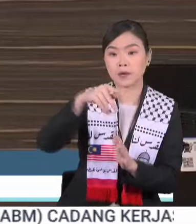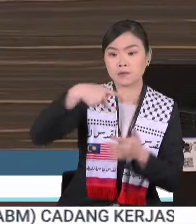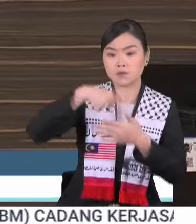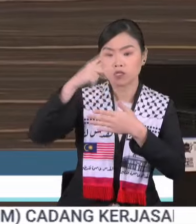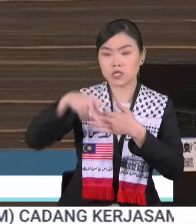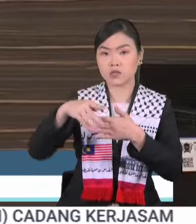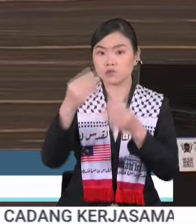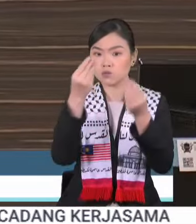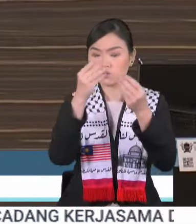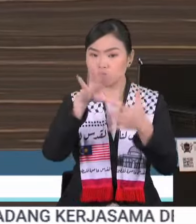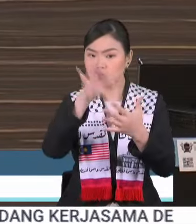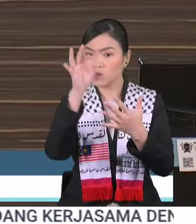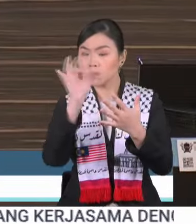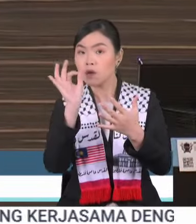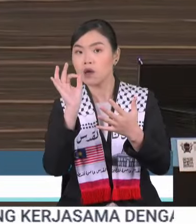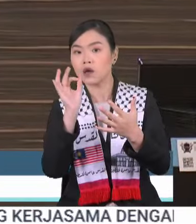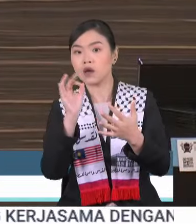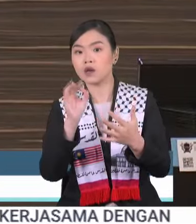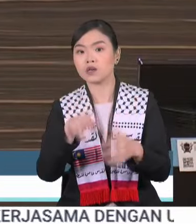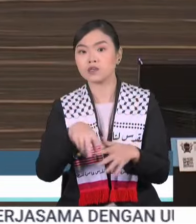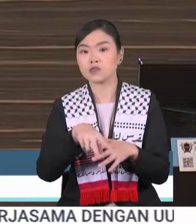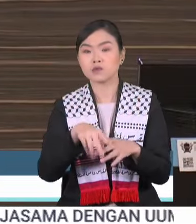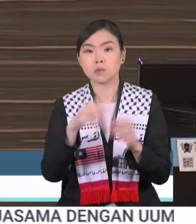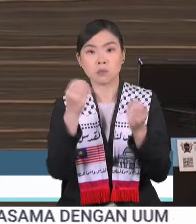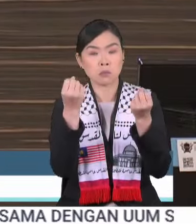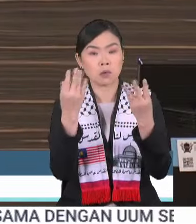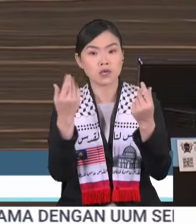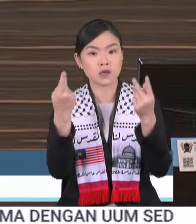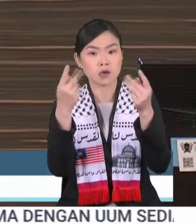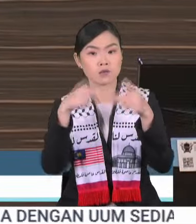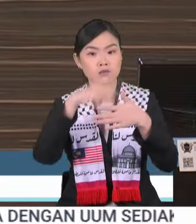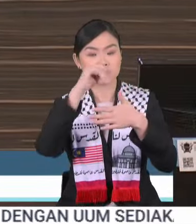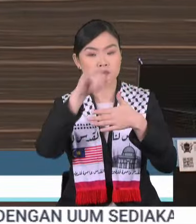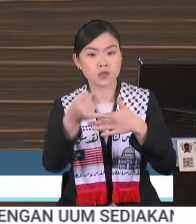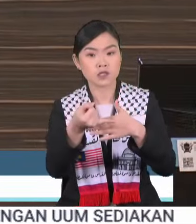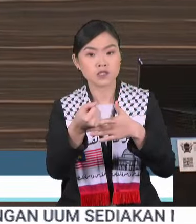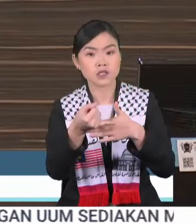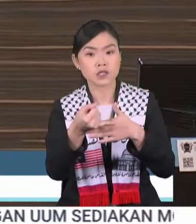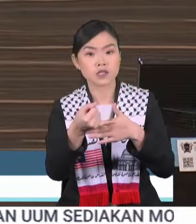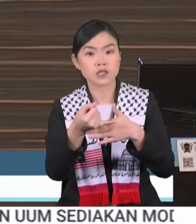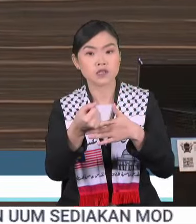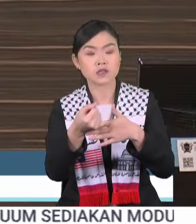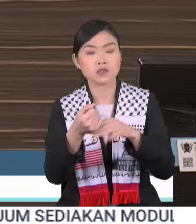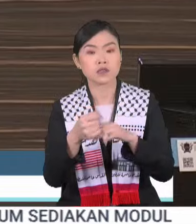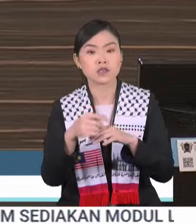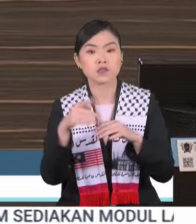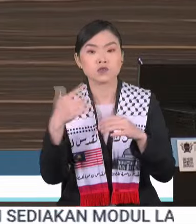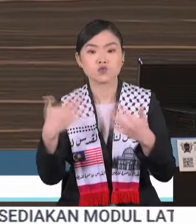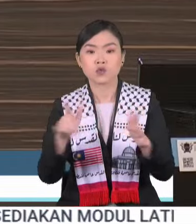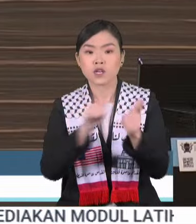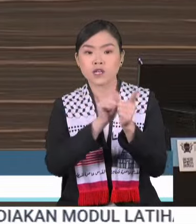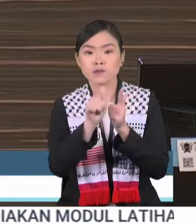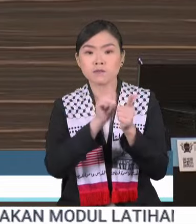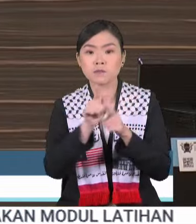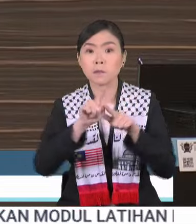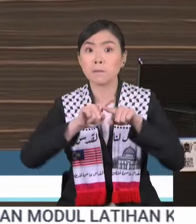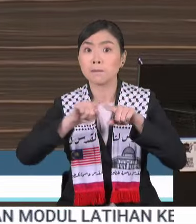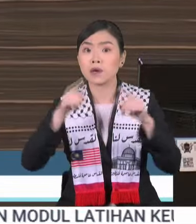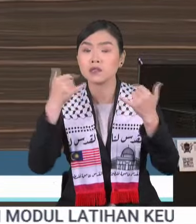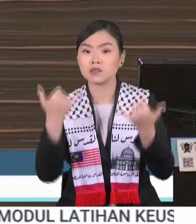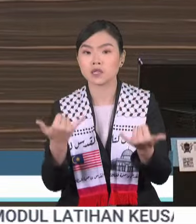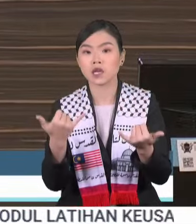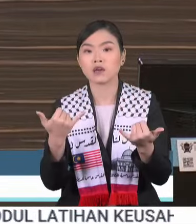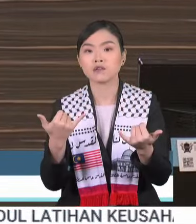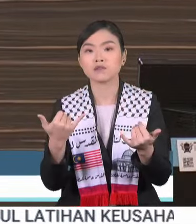didapati 157 projek dengan kos keseluruhan RM4.49 bilion yang telah diluluskan masih berada di bawah